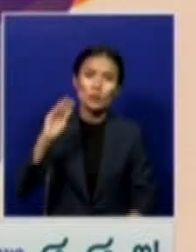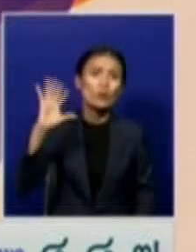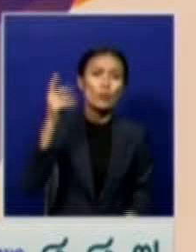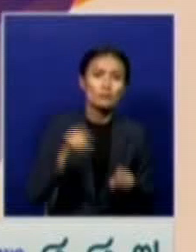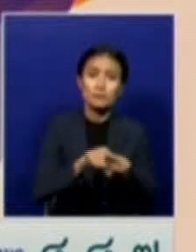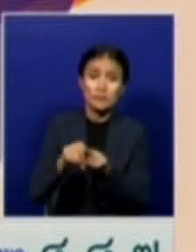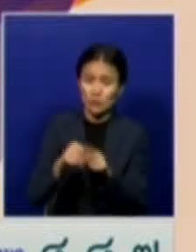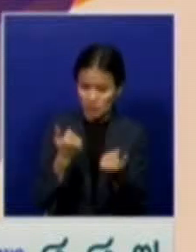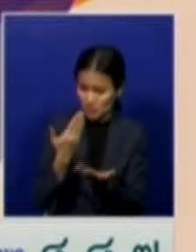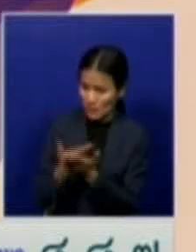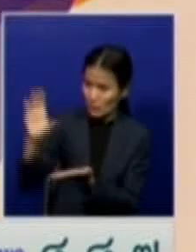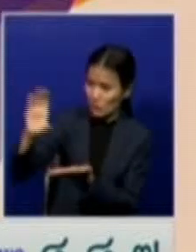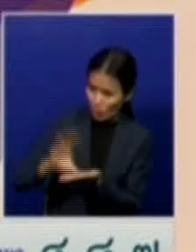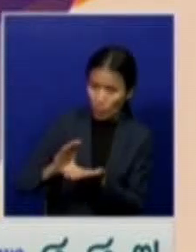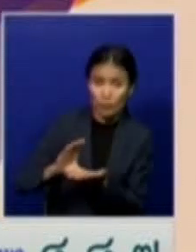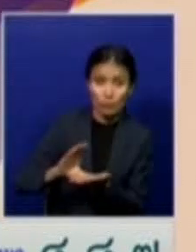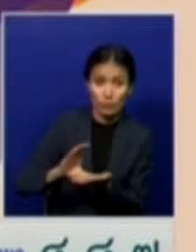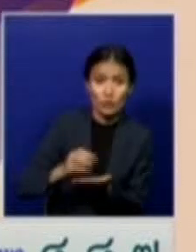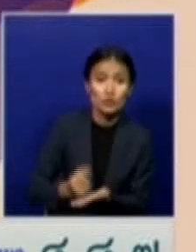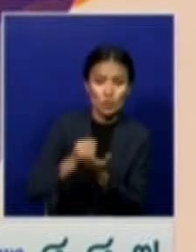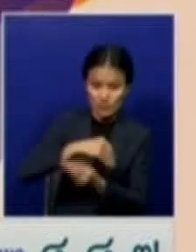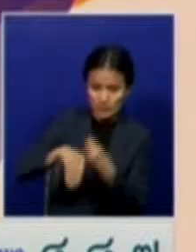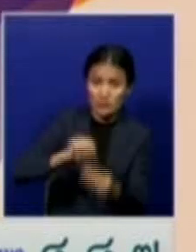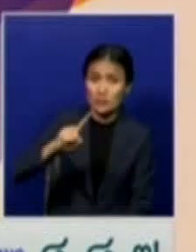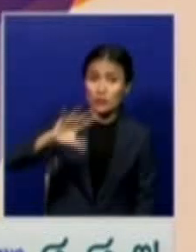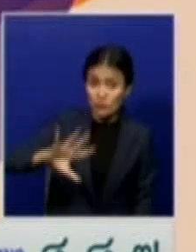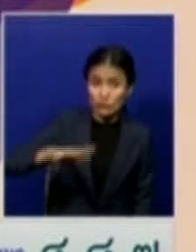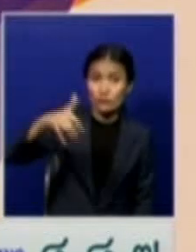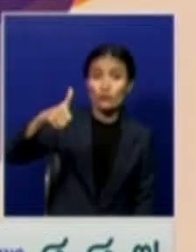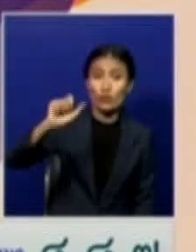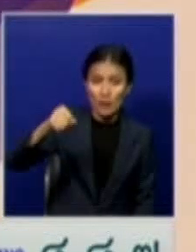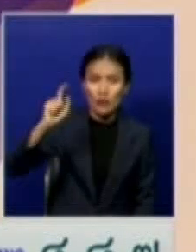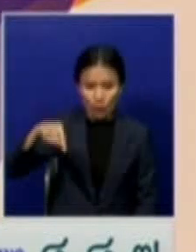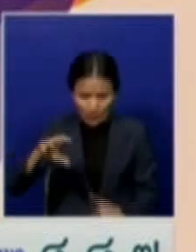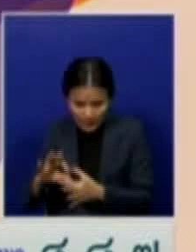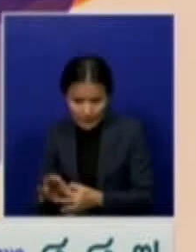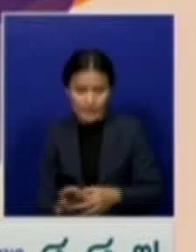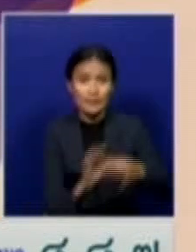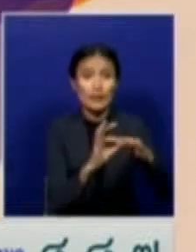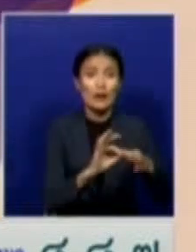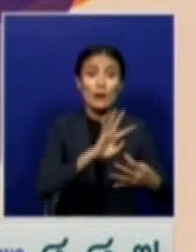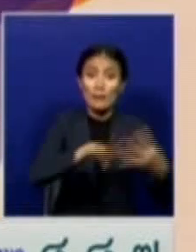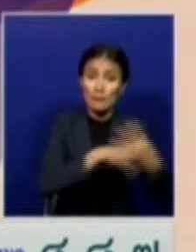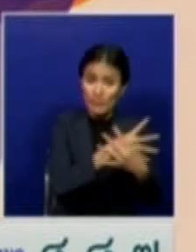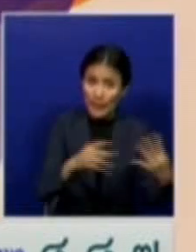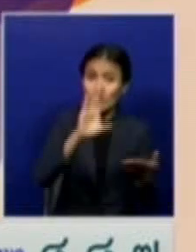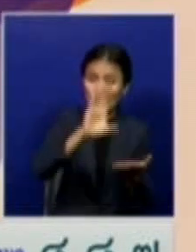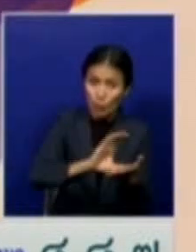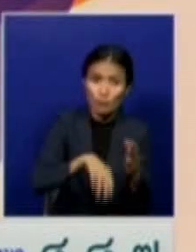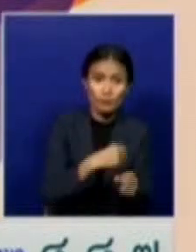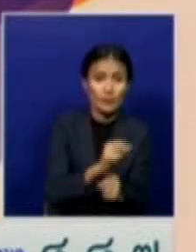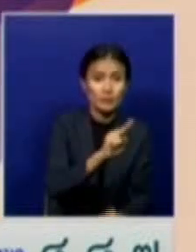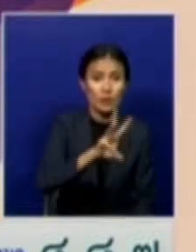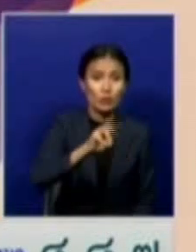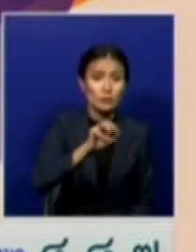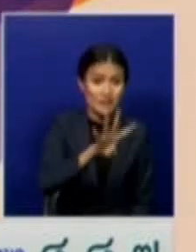10ถุง อยู่ได้นาน5เดือนถ้าไปเทียบกับกรณีสินค้าปลอดภาษีในสนามบินเนี่ยเกษตรกรกว่าจะได้รับ